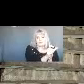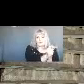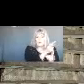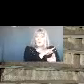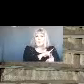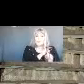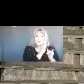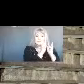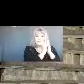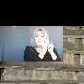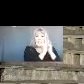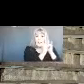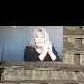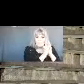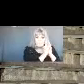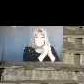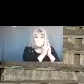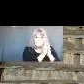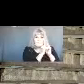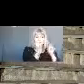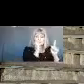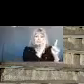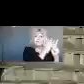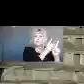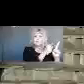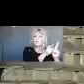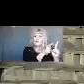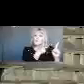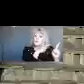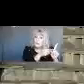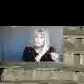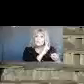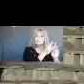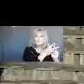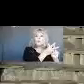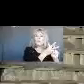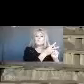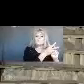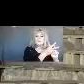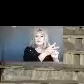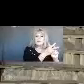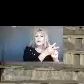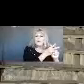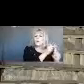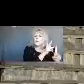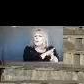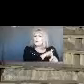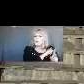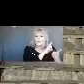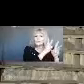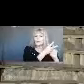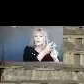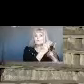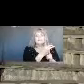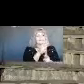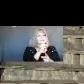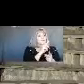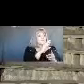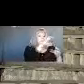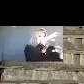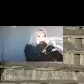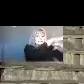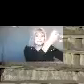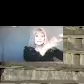want daar is nou net 11 en hulle moet 12 wees. Hoekom 12? Waaraan dink ons as ons dink aan 12? Ons dink aan die 12 stamme van